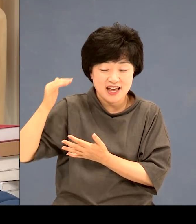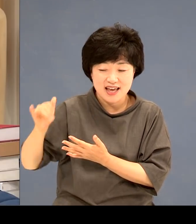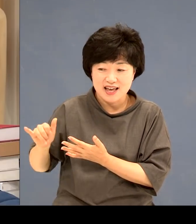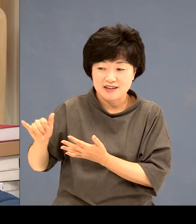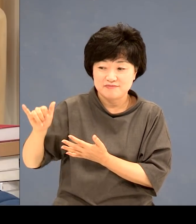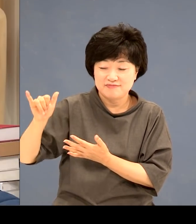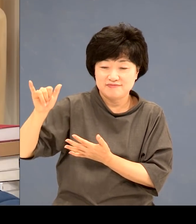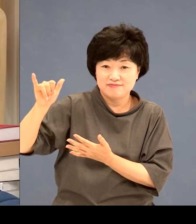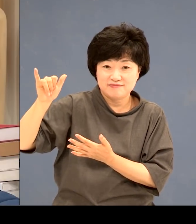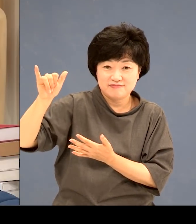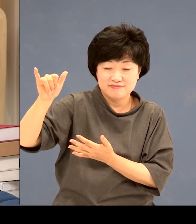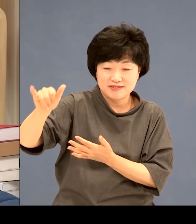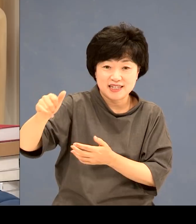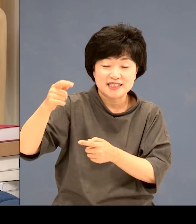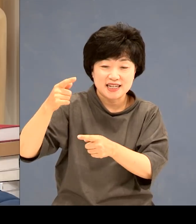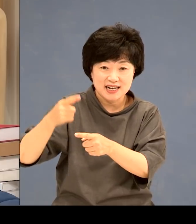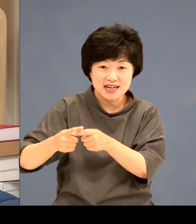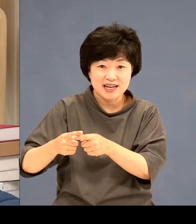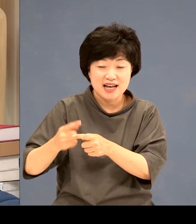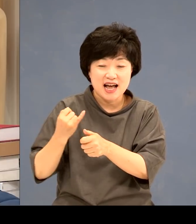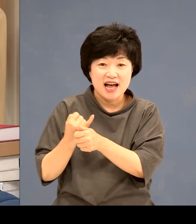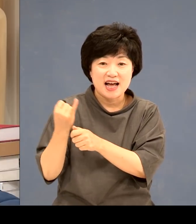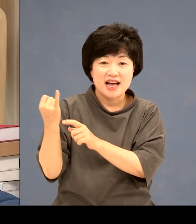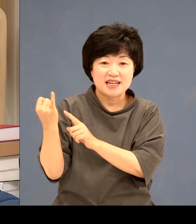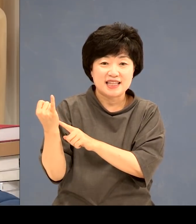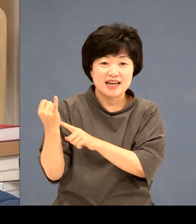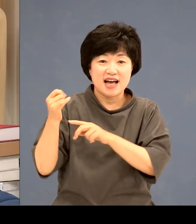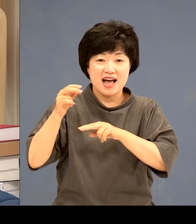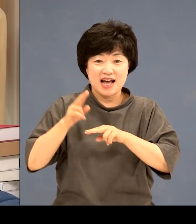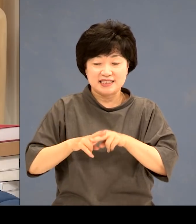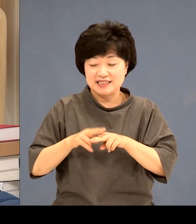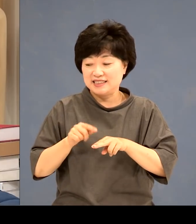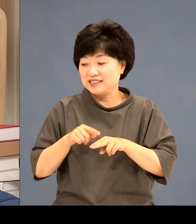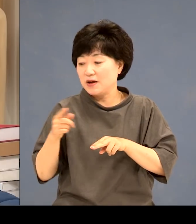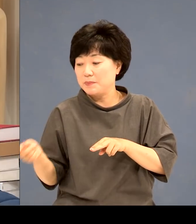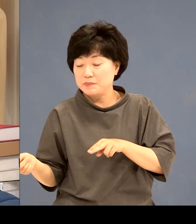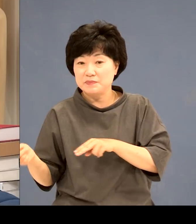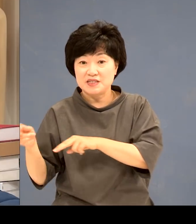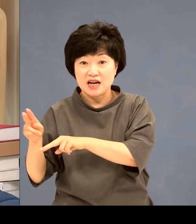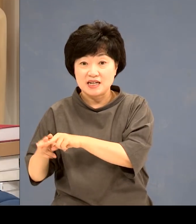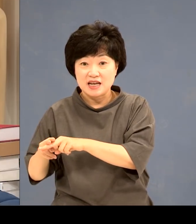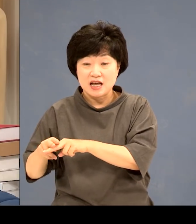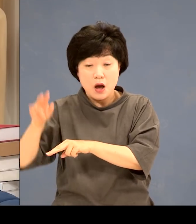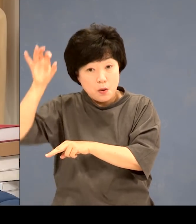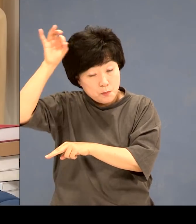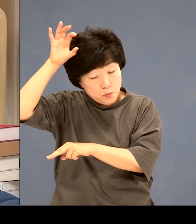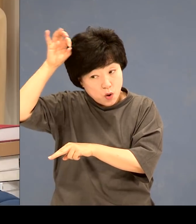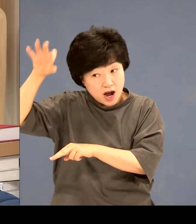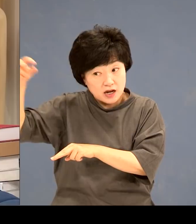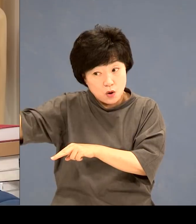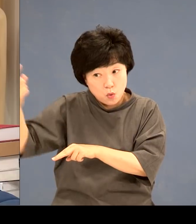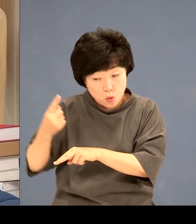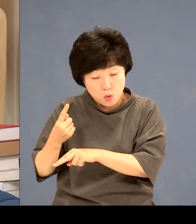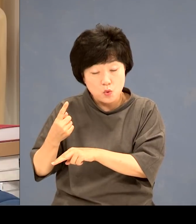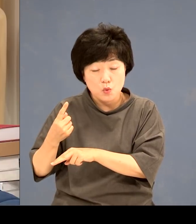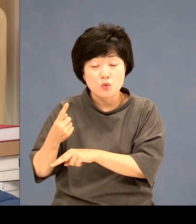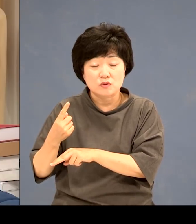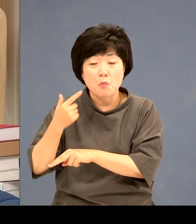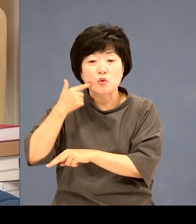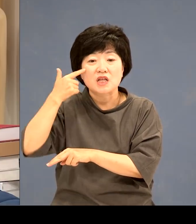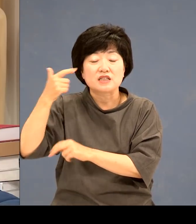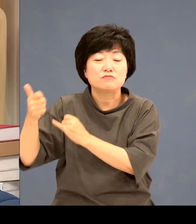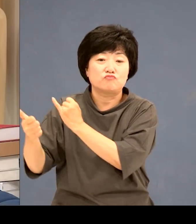일정이 있어서 이렇게 이제 오다가 저희 아내가 앉은 옆좌석에 포항에서 오신